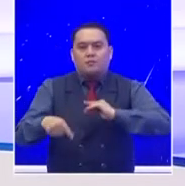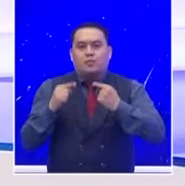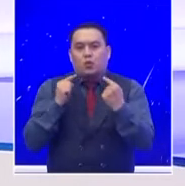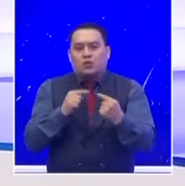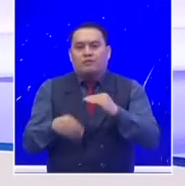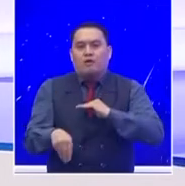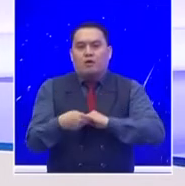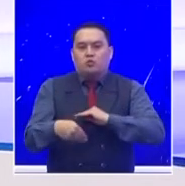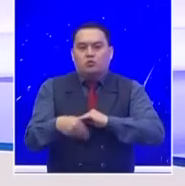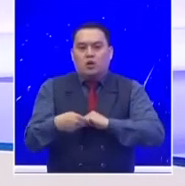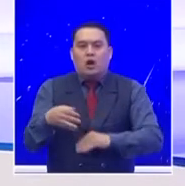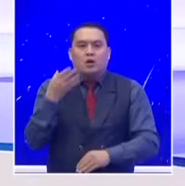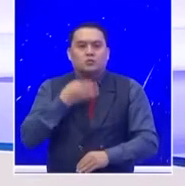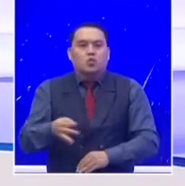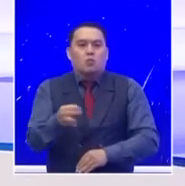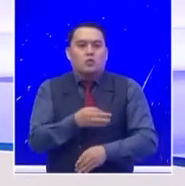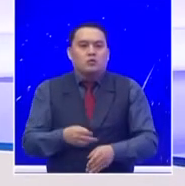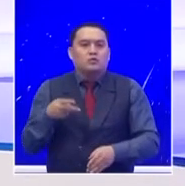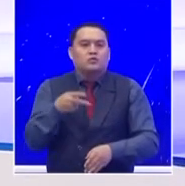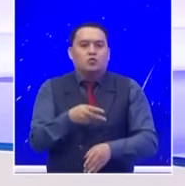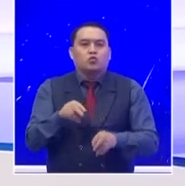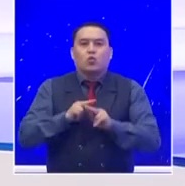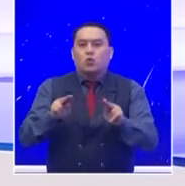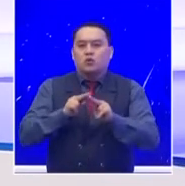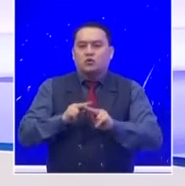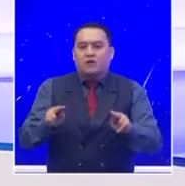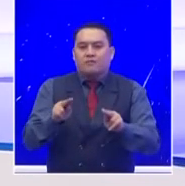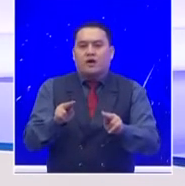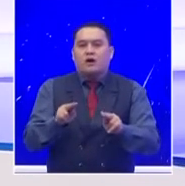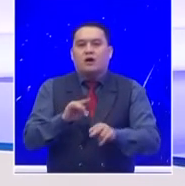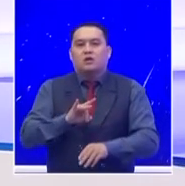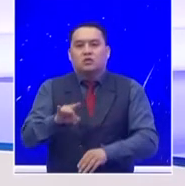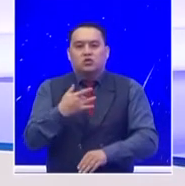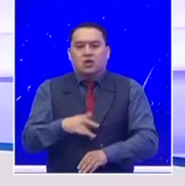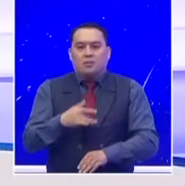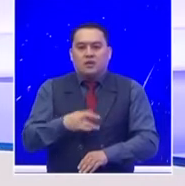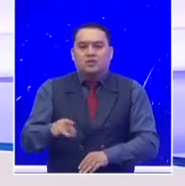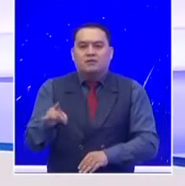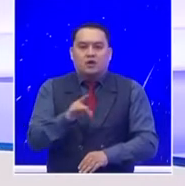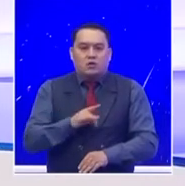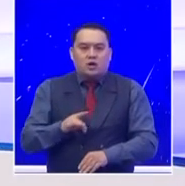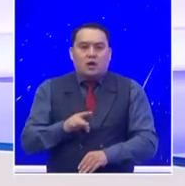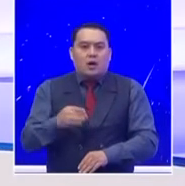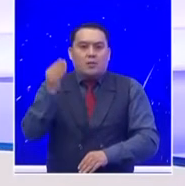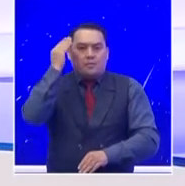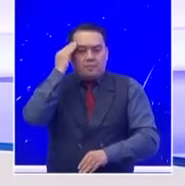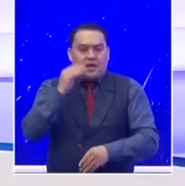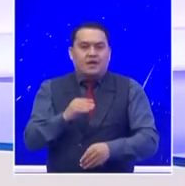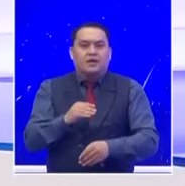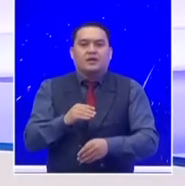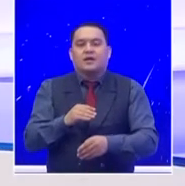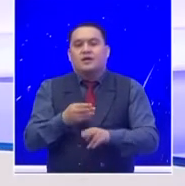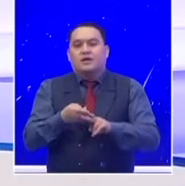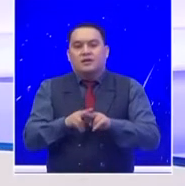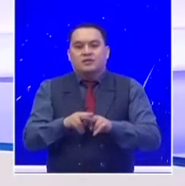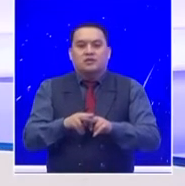противодействию коррупции Алматинской области, собрал более 2000 педагогов и воспитателей Карасайского и Жамбылского районов. Какие меры борьбы